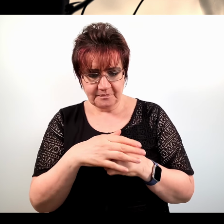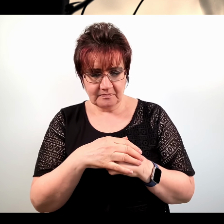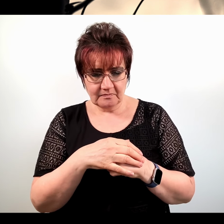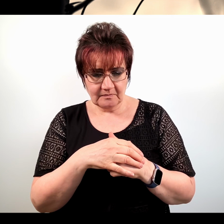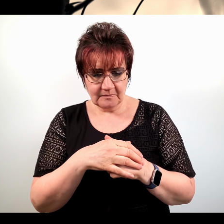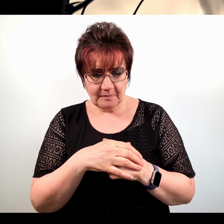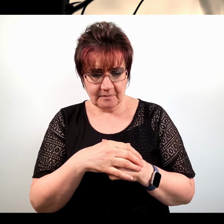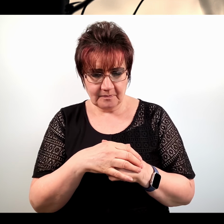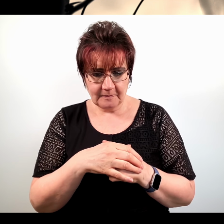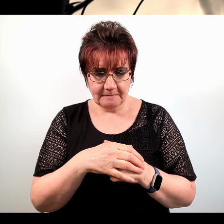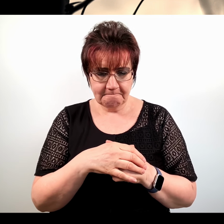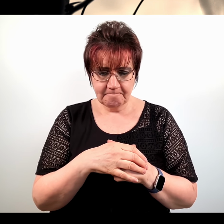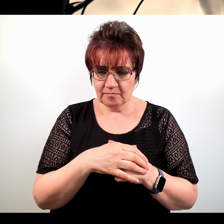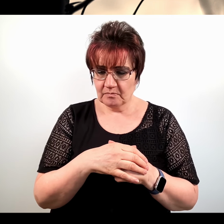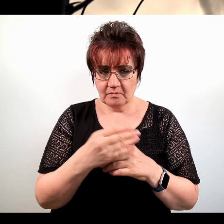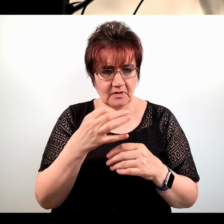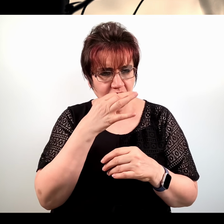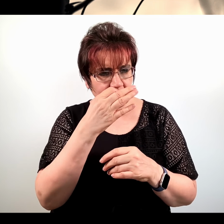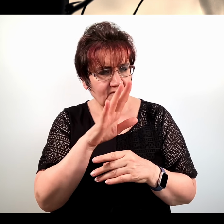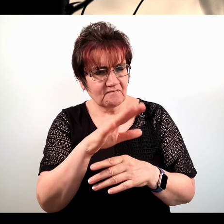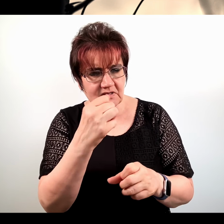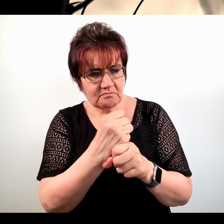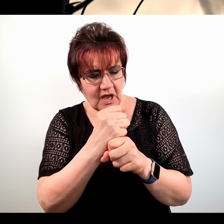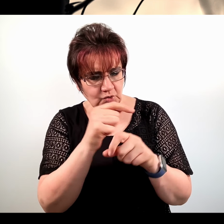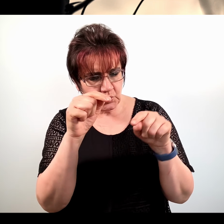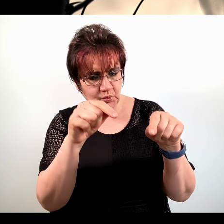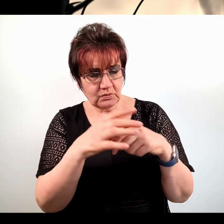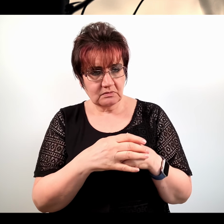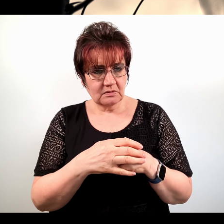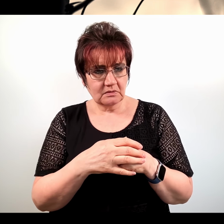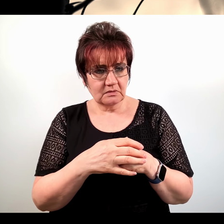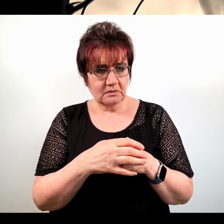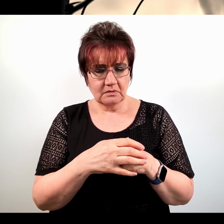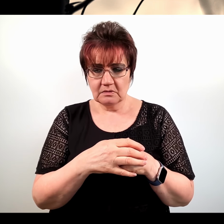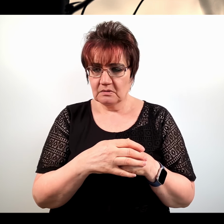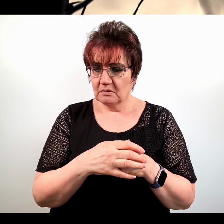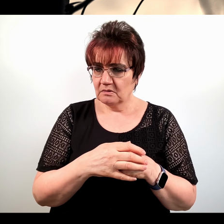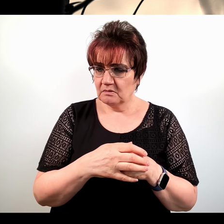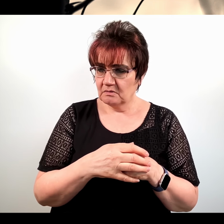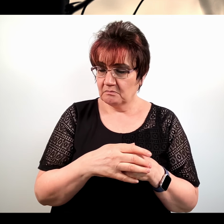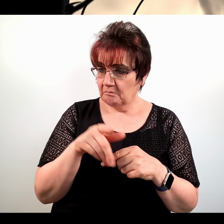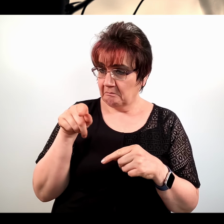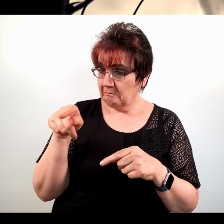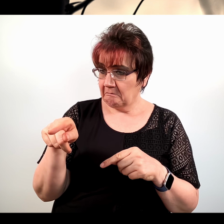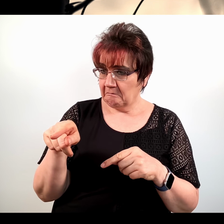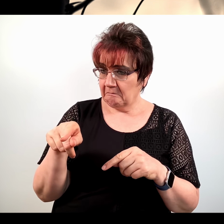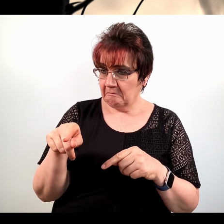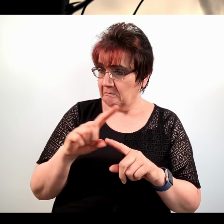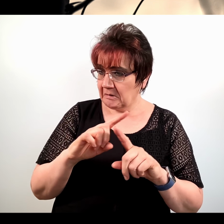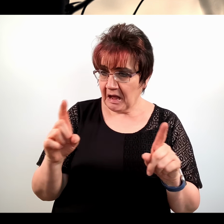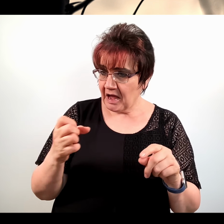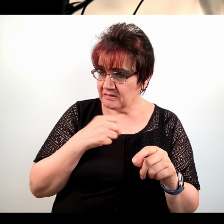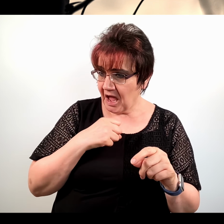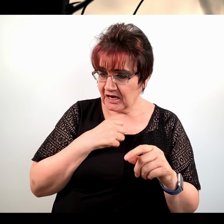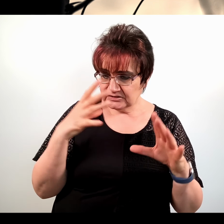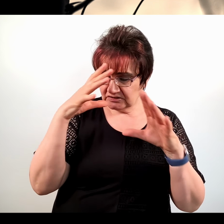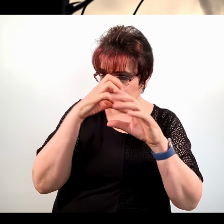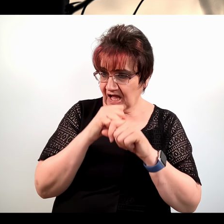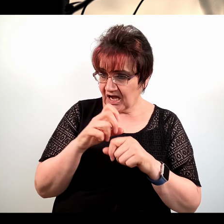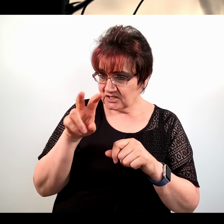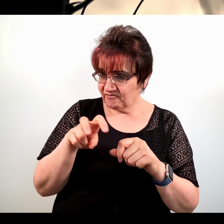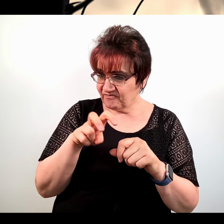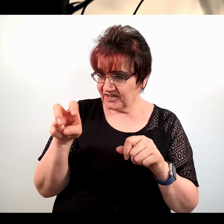Was machst du hier? fragte der Nachbar den fremden Mann. Fürchtest du dich nicht, des Nachts auf dem Friedhof zu sein?